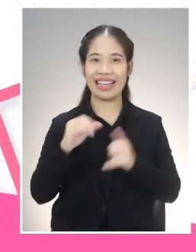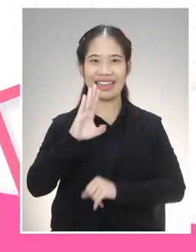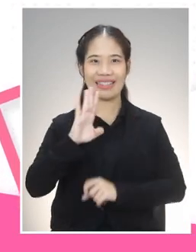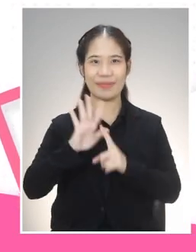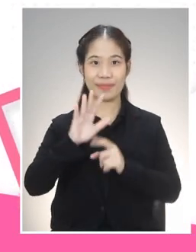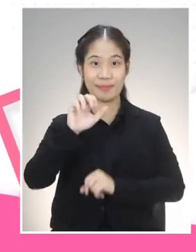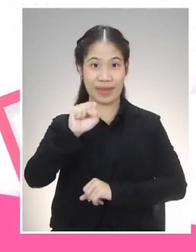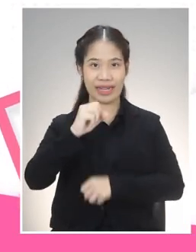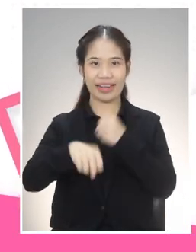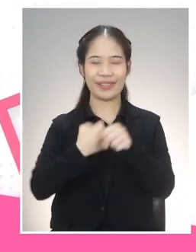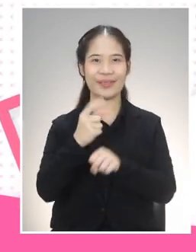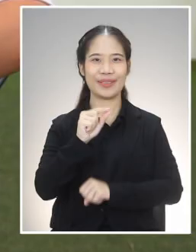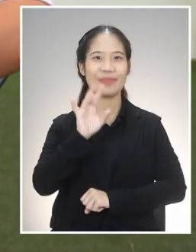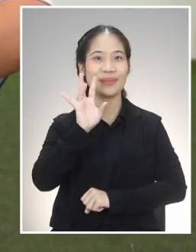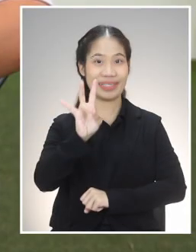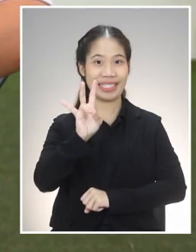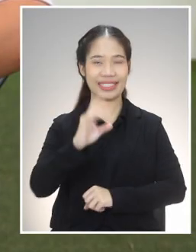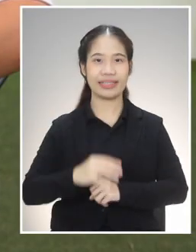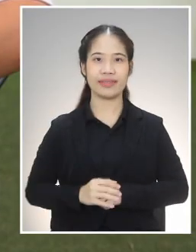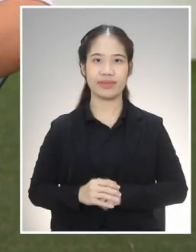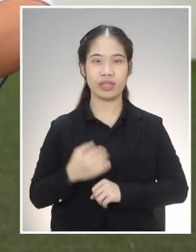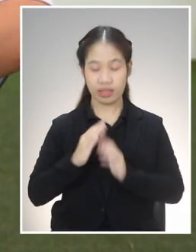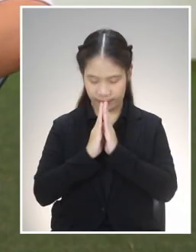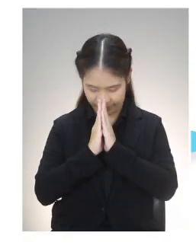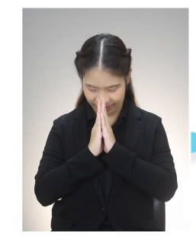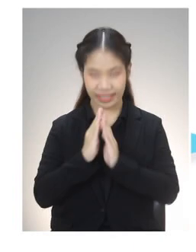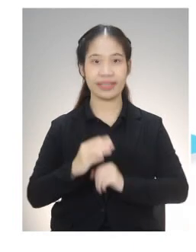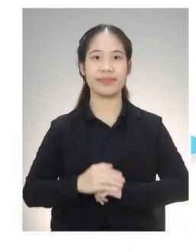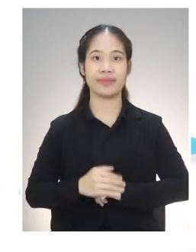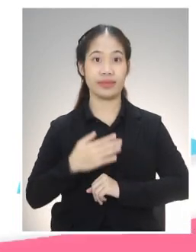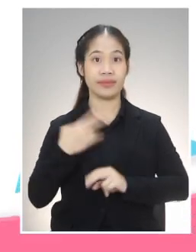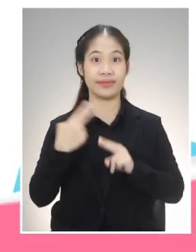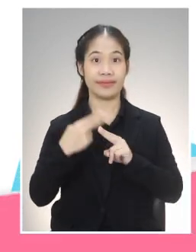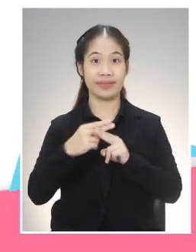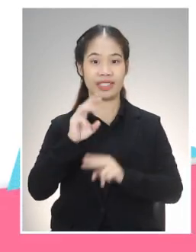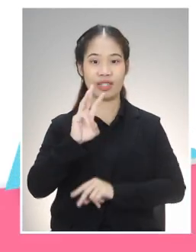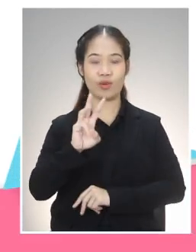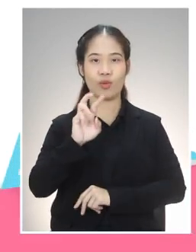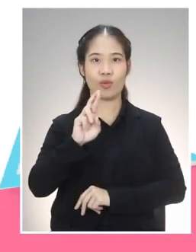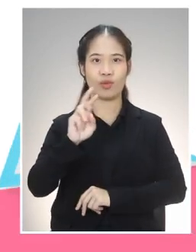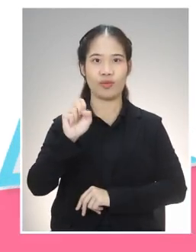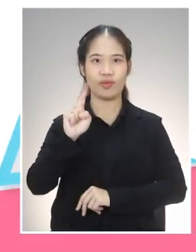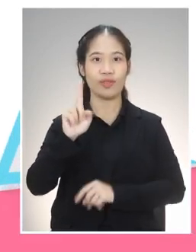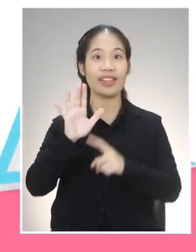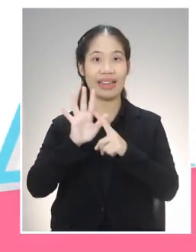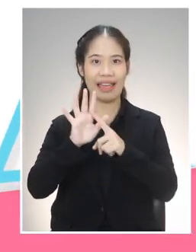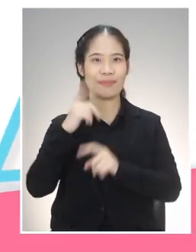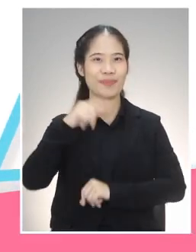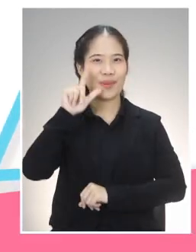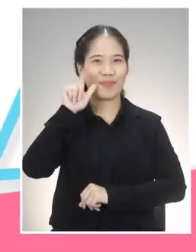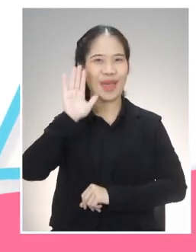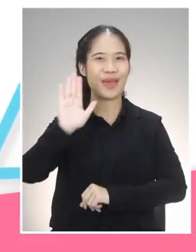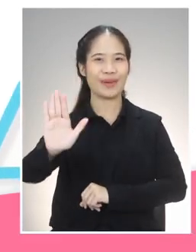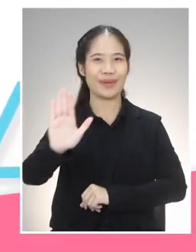อายุ 27ครับสวัสดีค่ะฉันชื่อนางสาววรรณาสินค้าชาติเป็นแม่ของน้อง